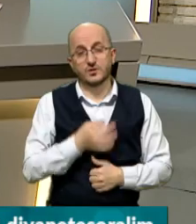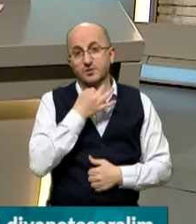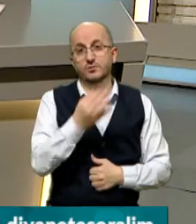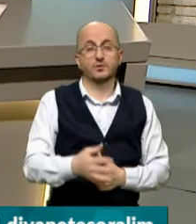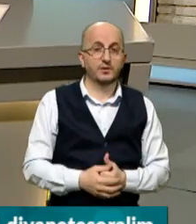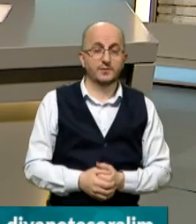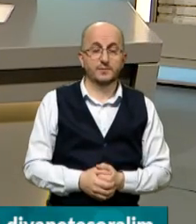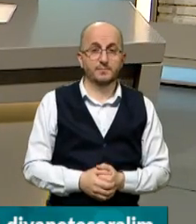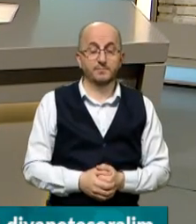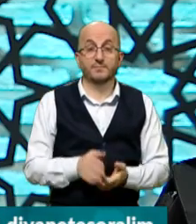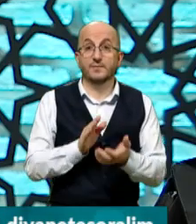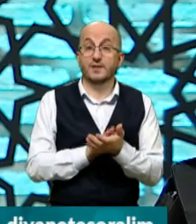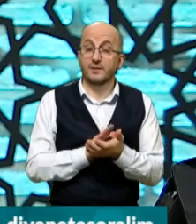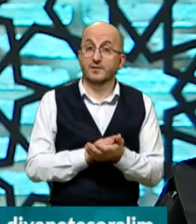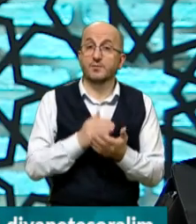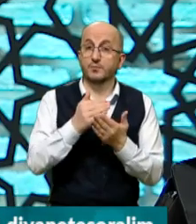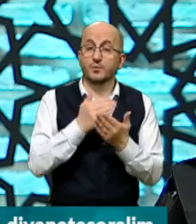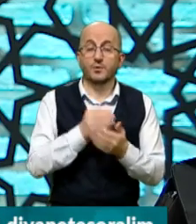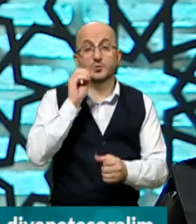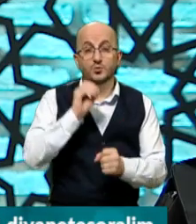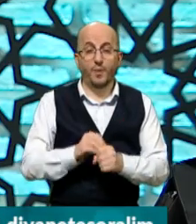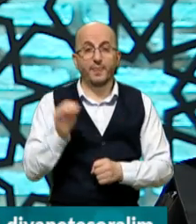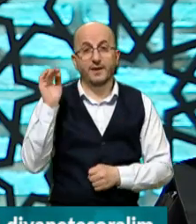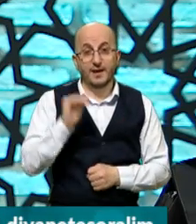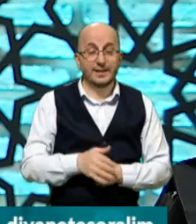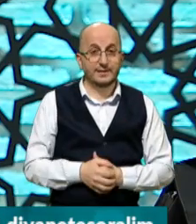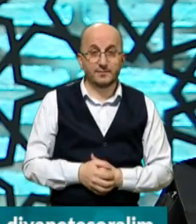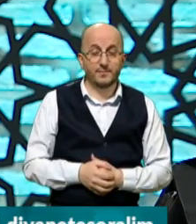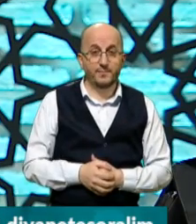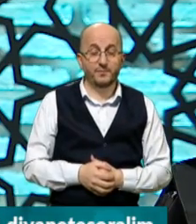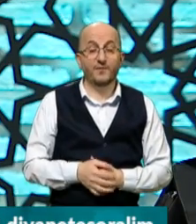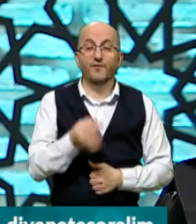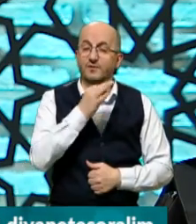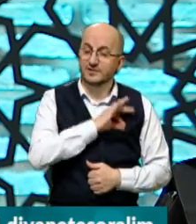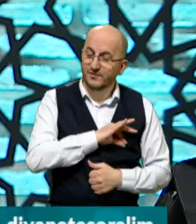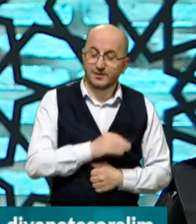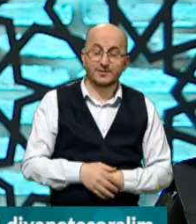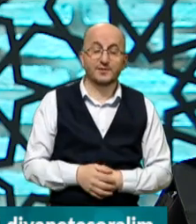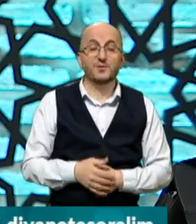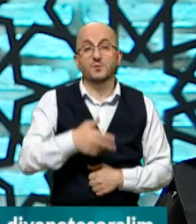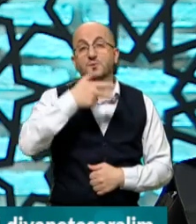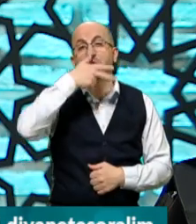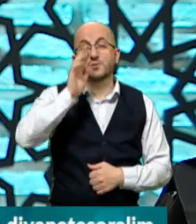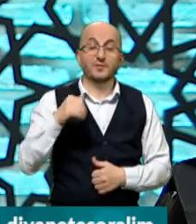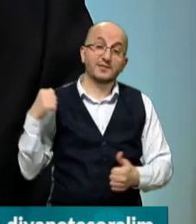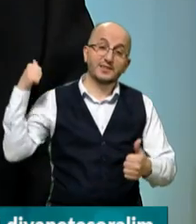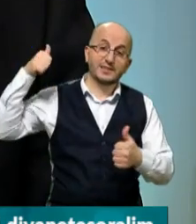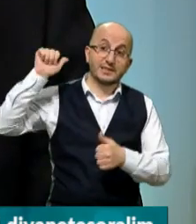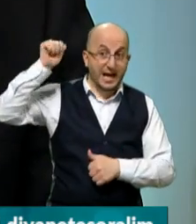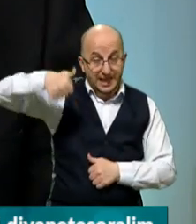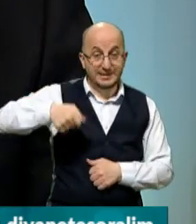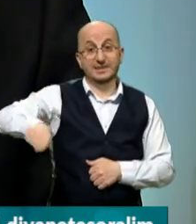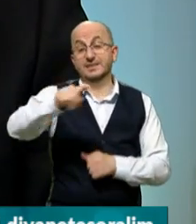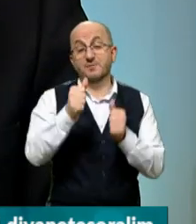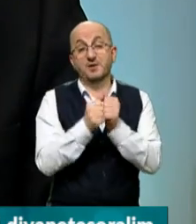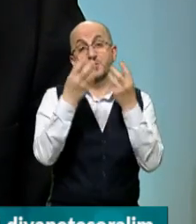ederiz. Bereketli bir programın sonuna geldik hocam sizinle. Müstefit olduk. Üzülmüyoruz, yarın da sizinle birlikte İnşallah. Olacağız Allah İnşallah.